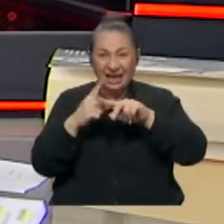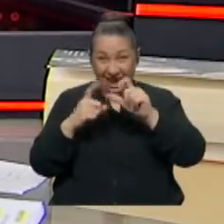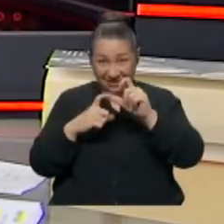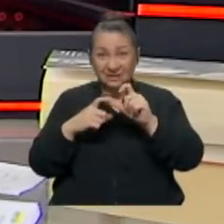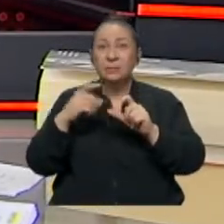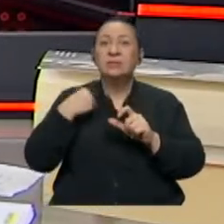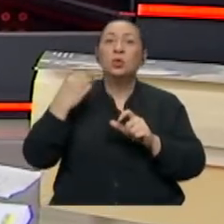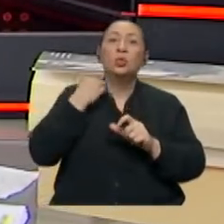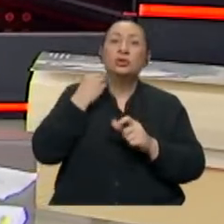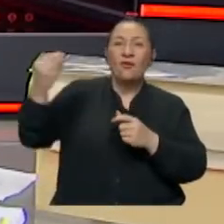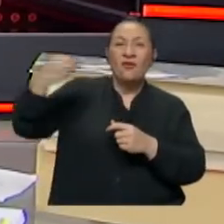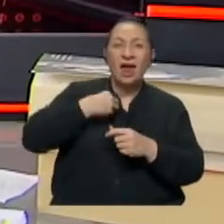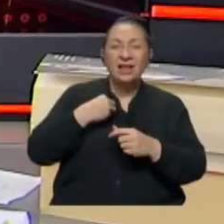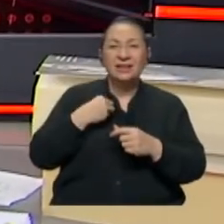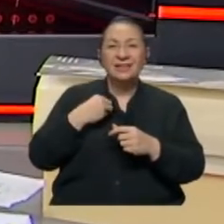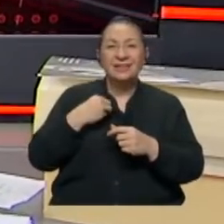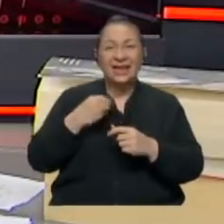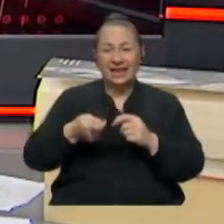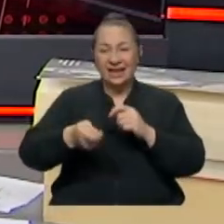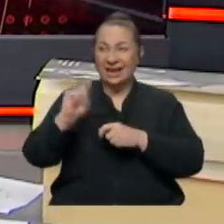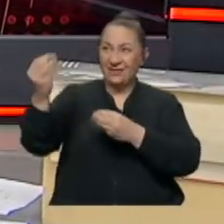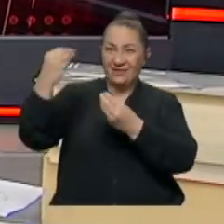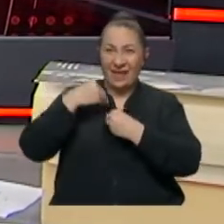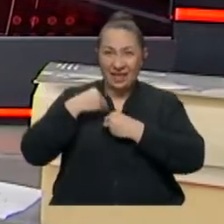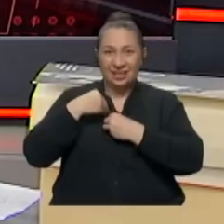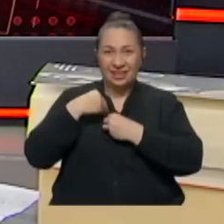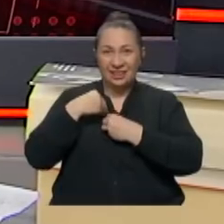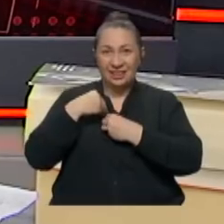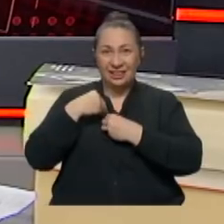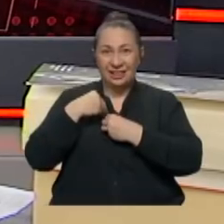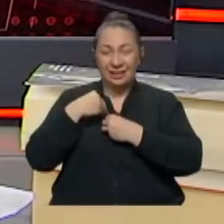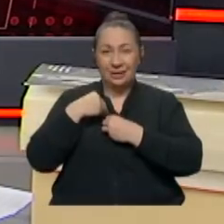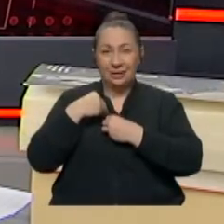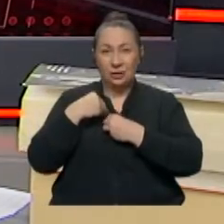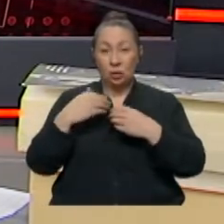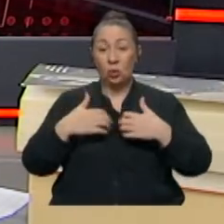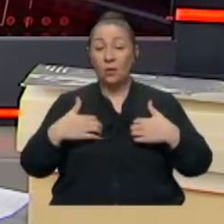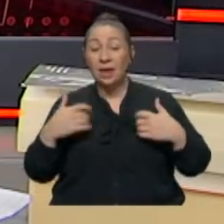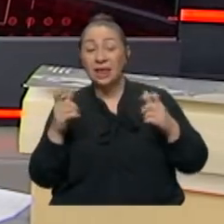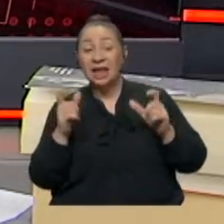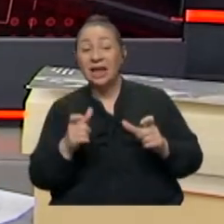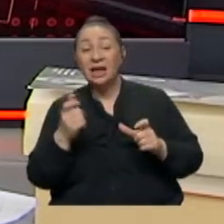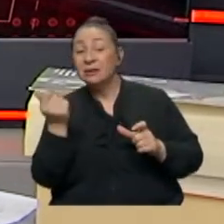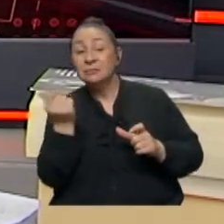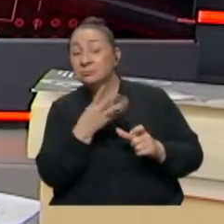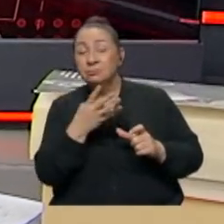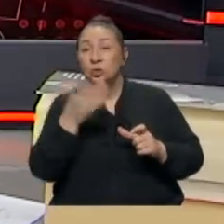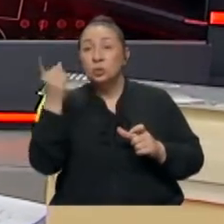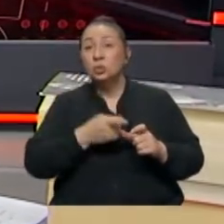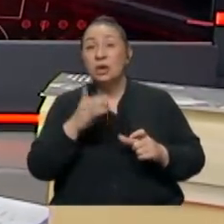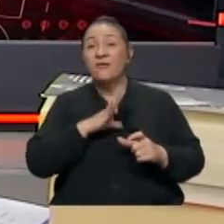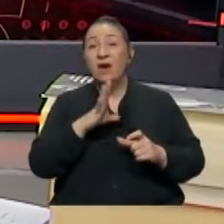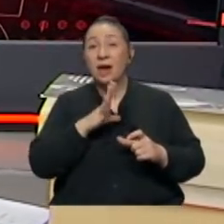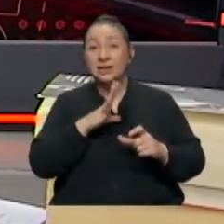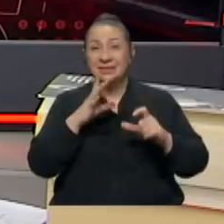Biz nedir Bize borç verenlerin Efendim işte kredi ve güvenirlik katsayısı diye bir şey var